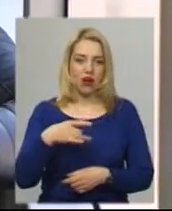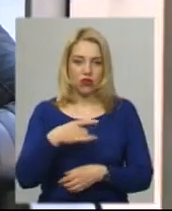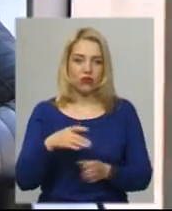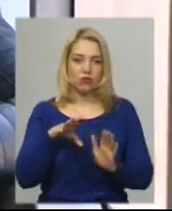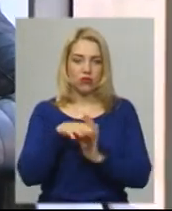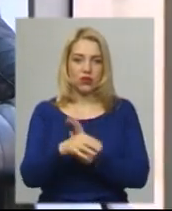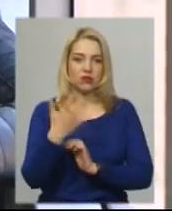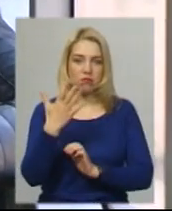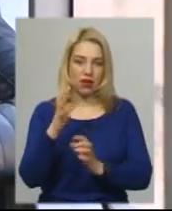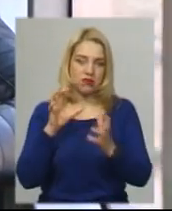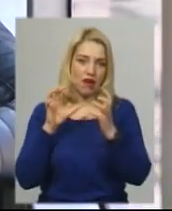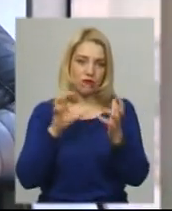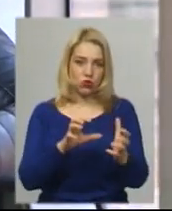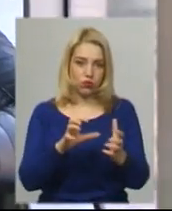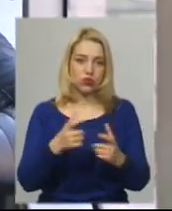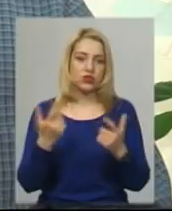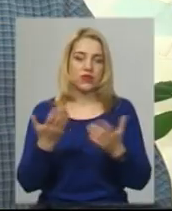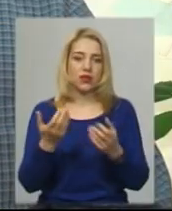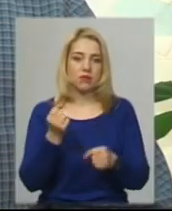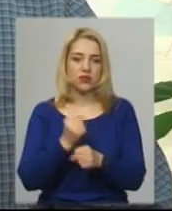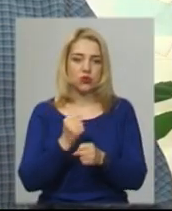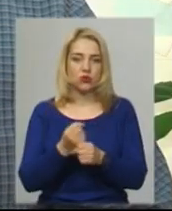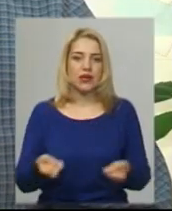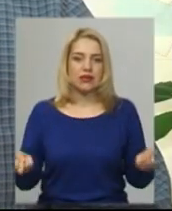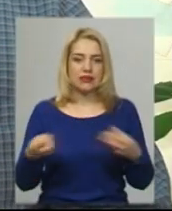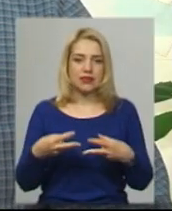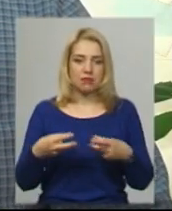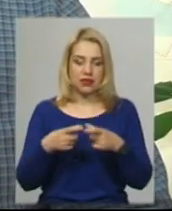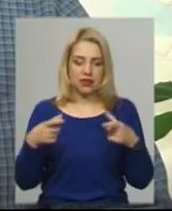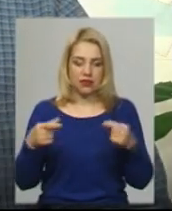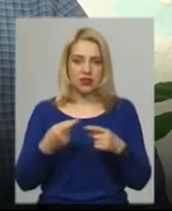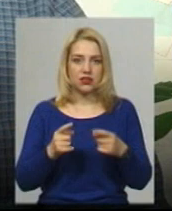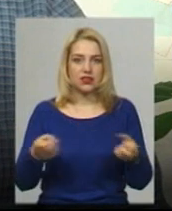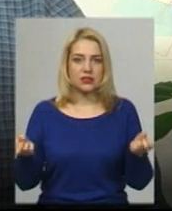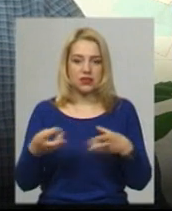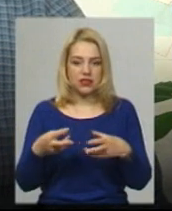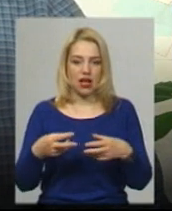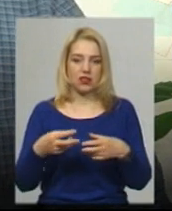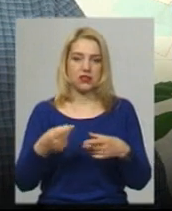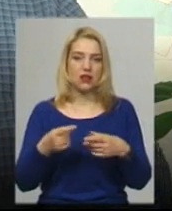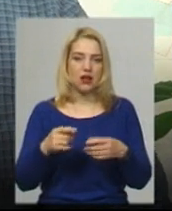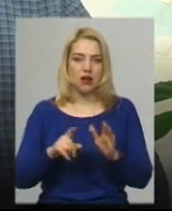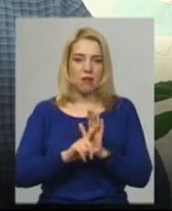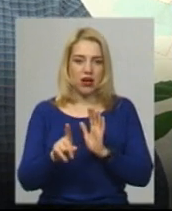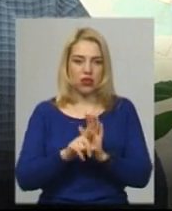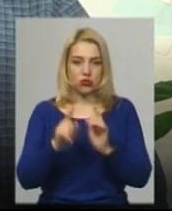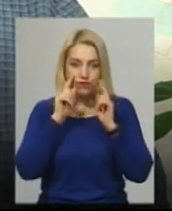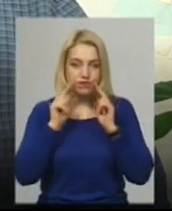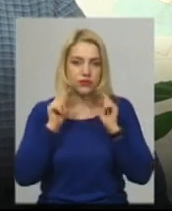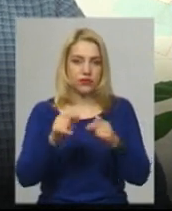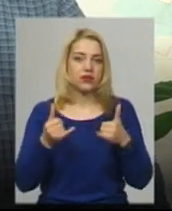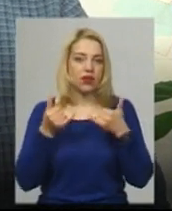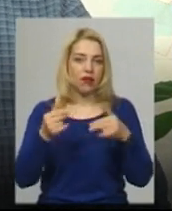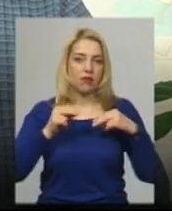запровадили 5 автобусних маршрутів, де вже діють спецквитки. Це спеціальні маршрути, вони націлені безпосередньо на працівників медичних